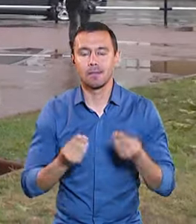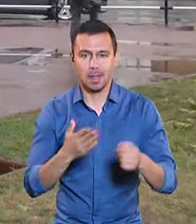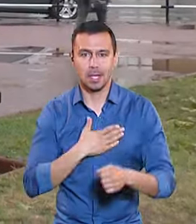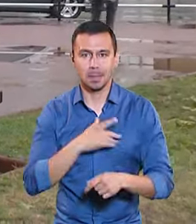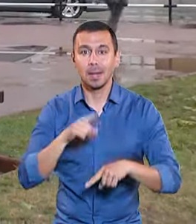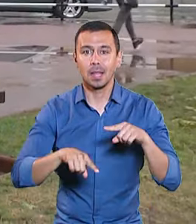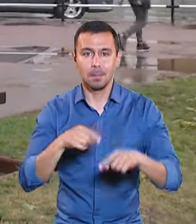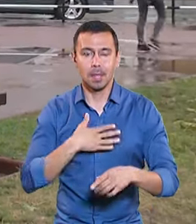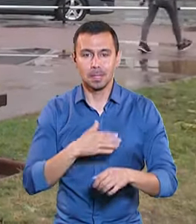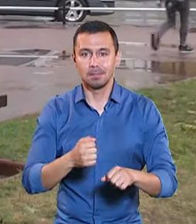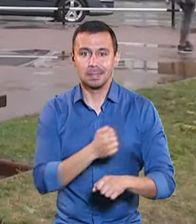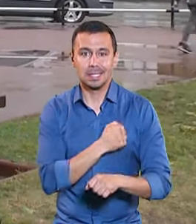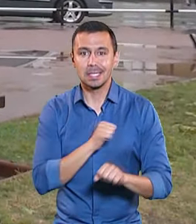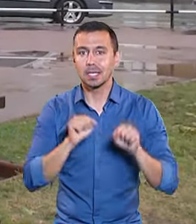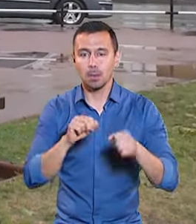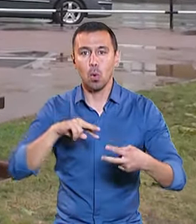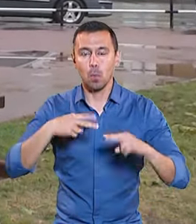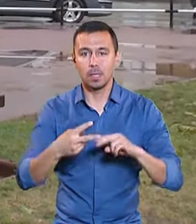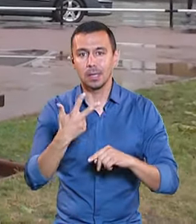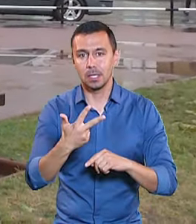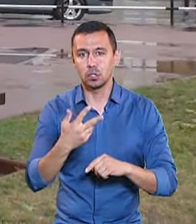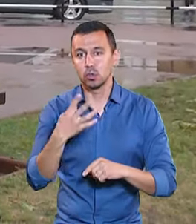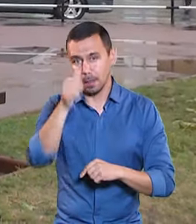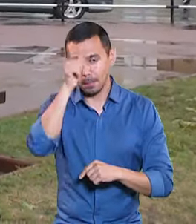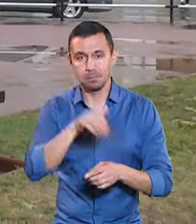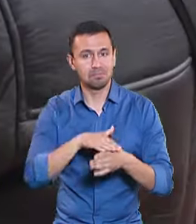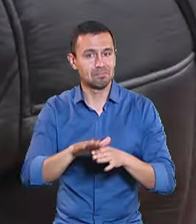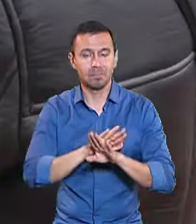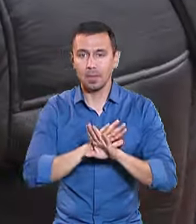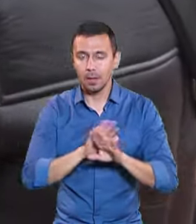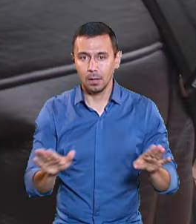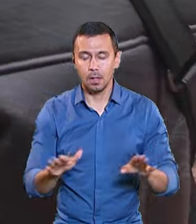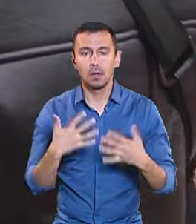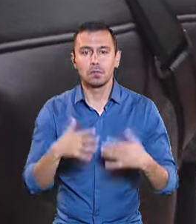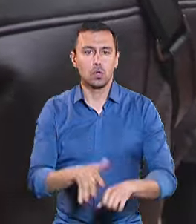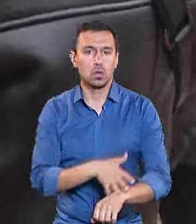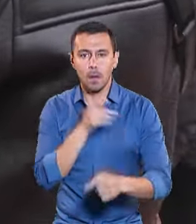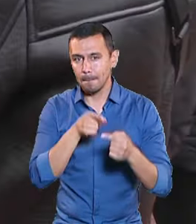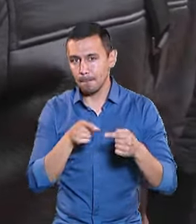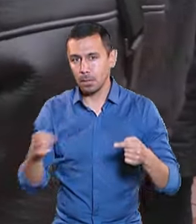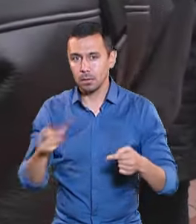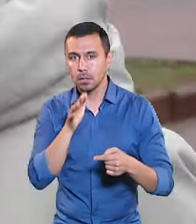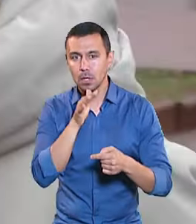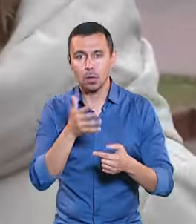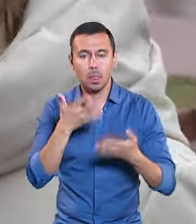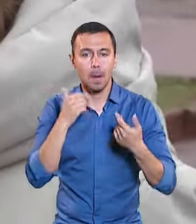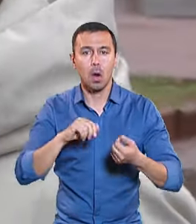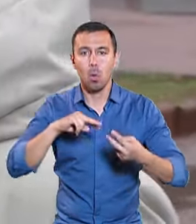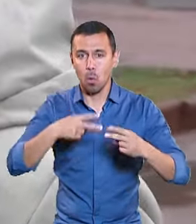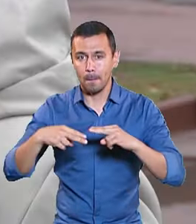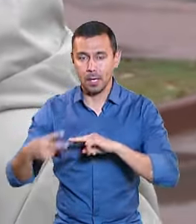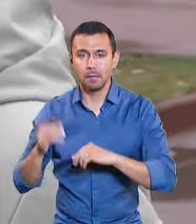нашим рідним, нашим захисникам, обмін 3-4 місяці, на жаль, не дотримуються. Вже довгий період часу немає обмінів